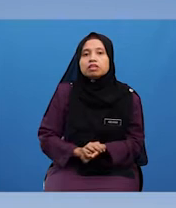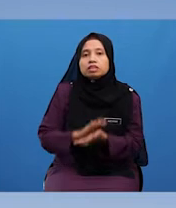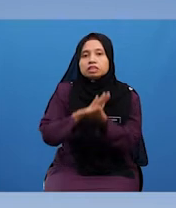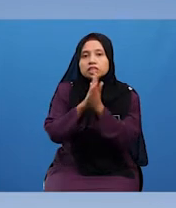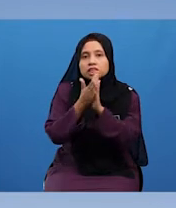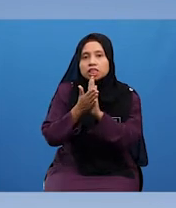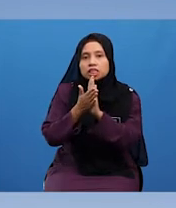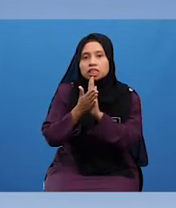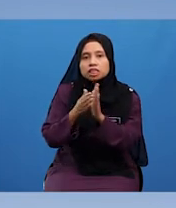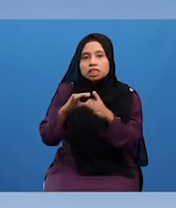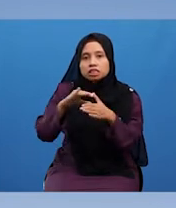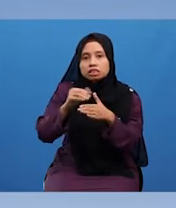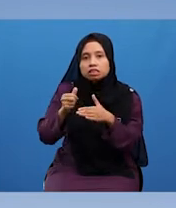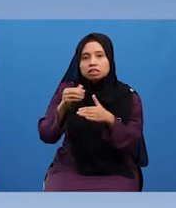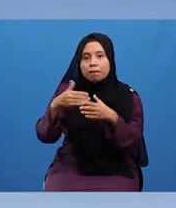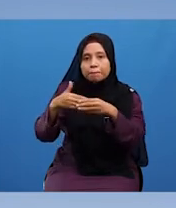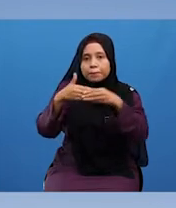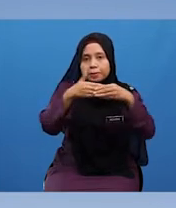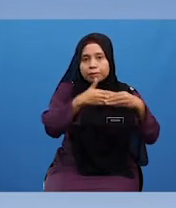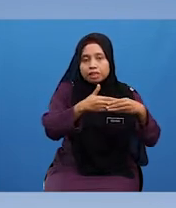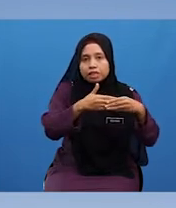Al-Quran, jadikan ianya